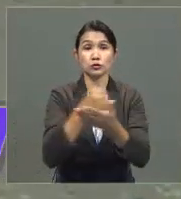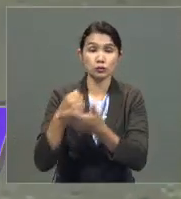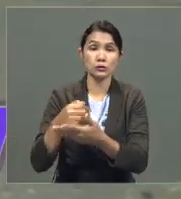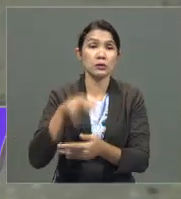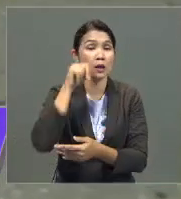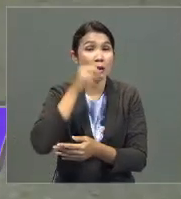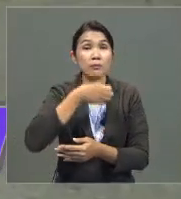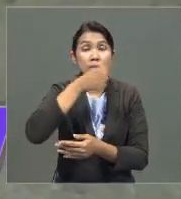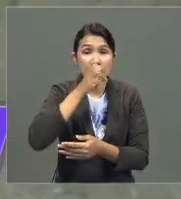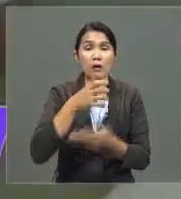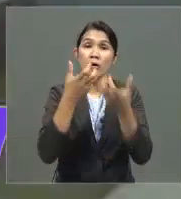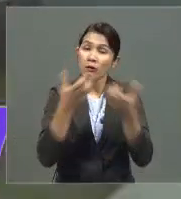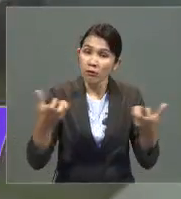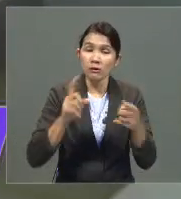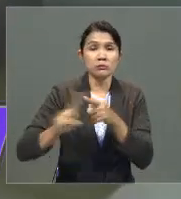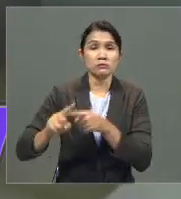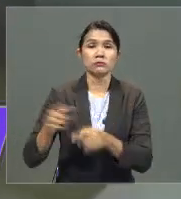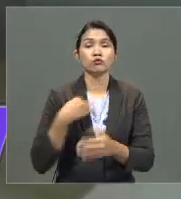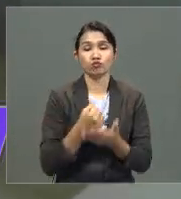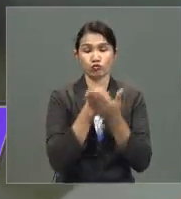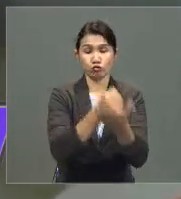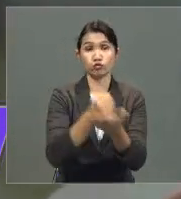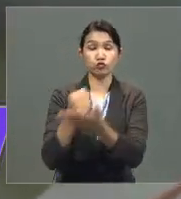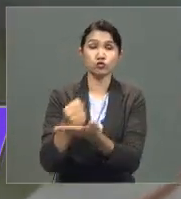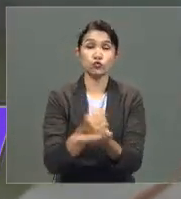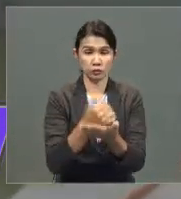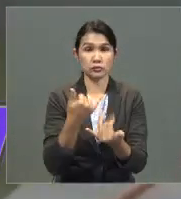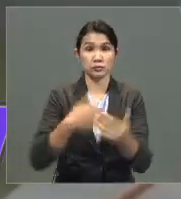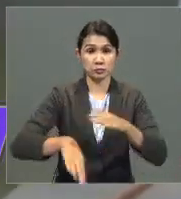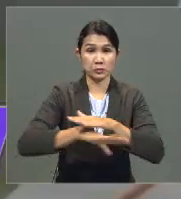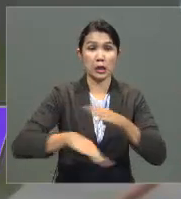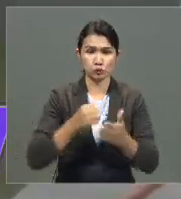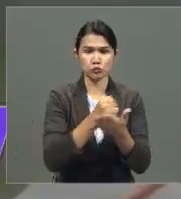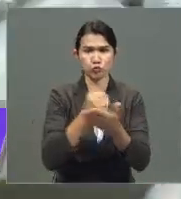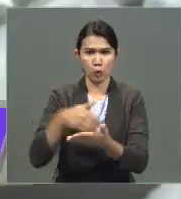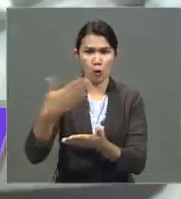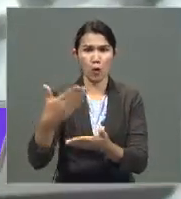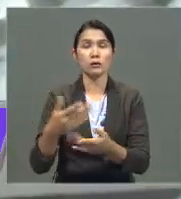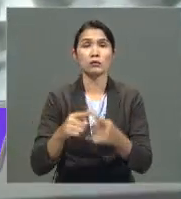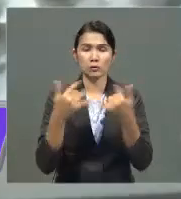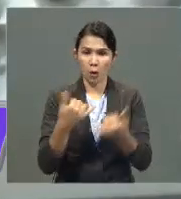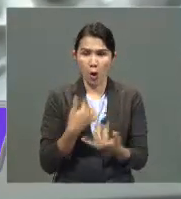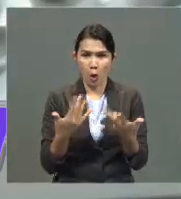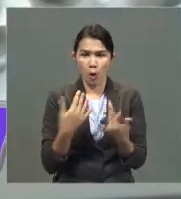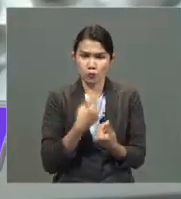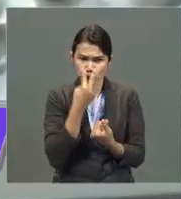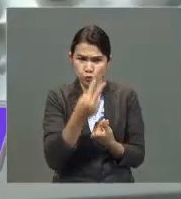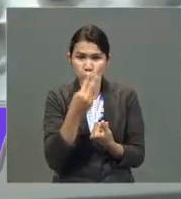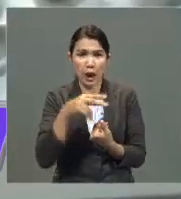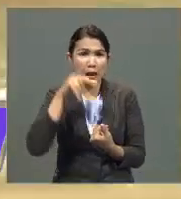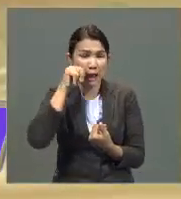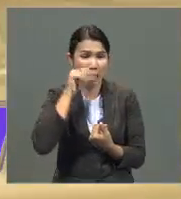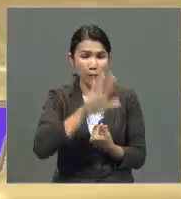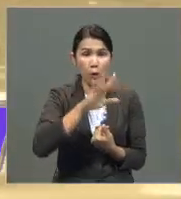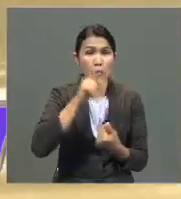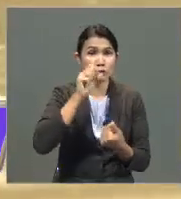เรื่องของน้ำดื่มเครื่องใช้อุปโภคบริโภคนะครับช่วยเหลือพี่น้องในเบื้องต้นก่อนทั้งนี้ทั้งนั้นครับต้องมาจับตามองว่าปริมาณมวลน้ำที่พาดผ่าน